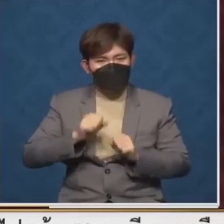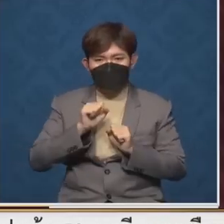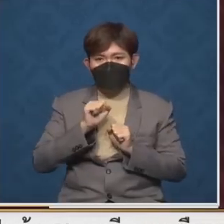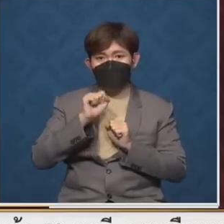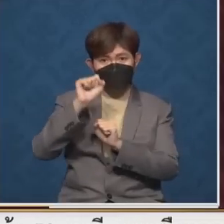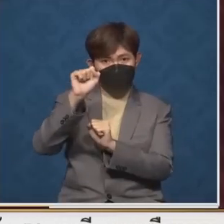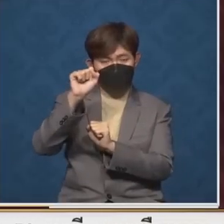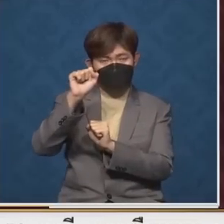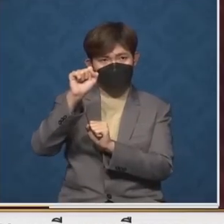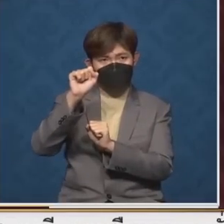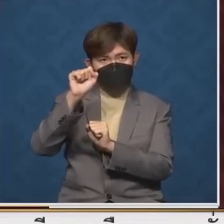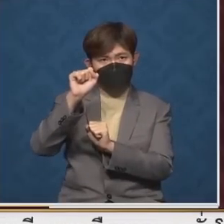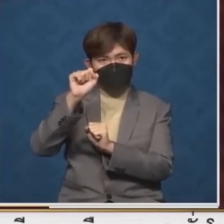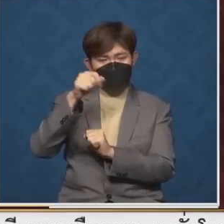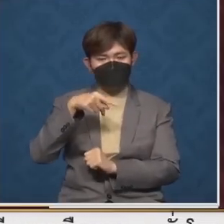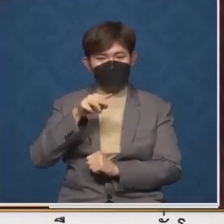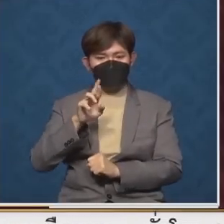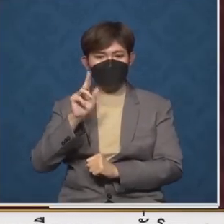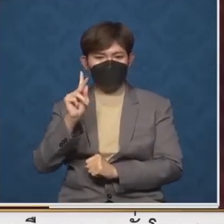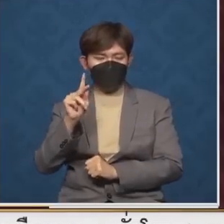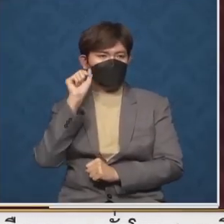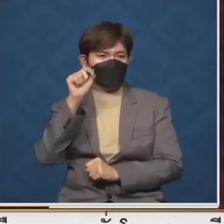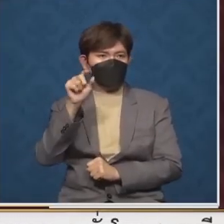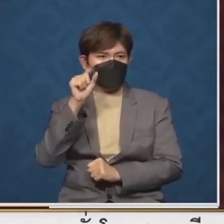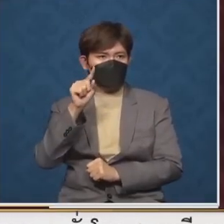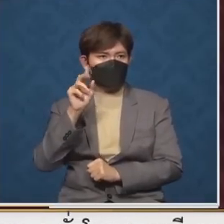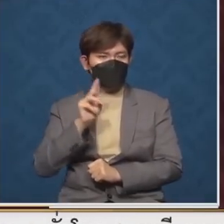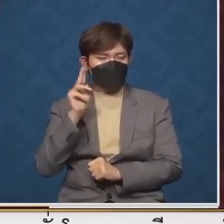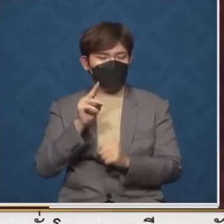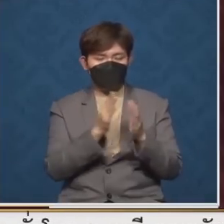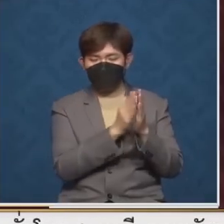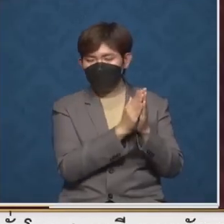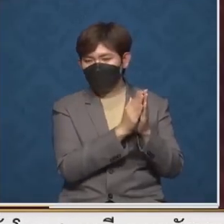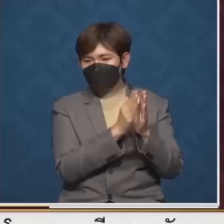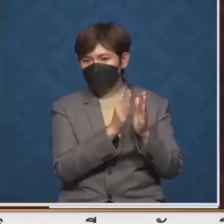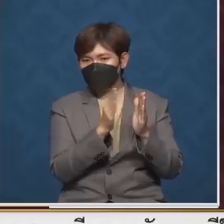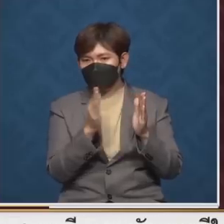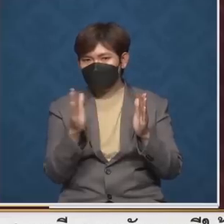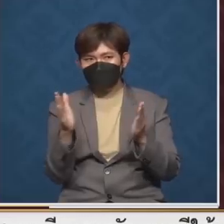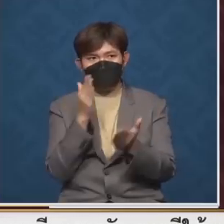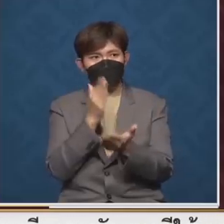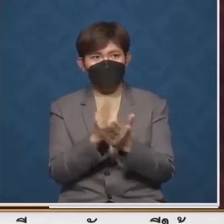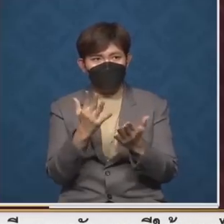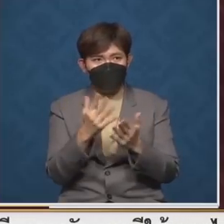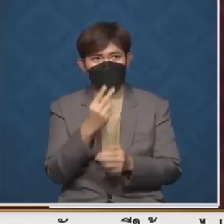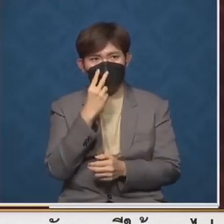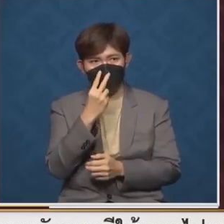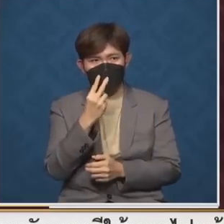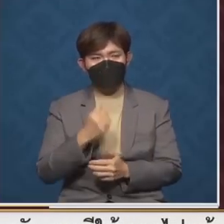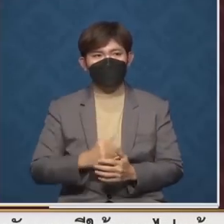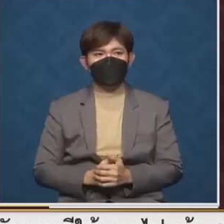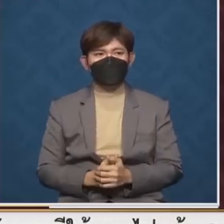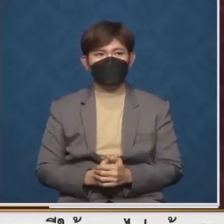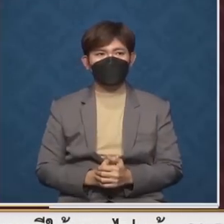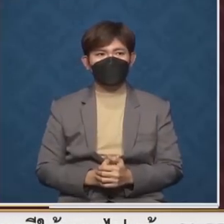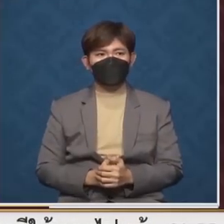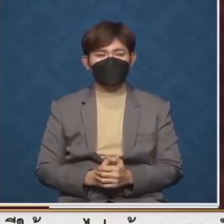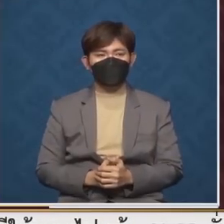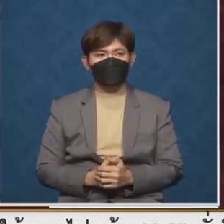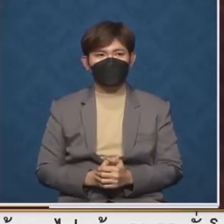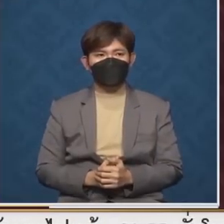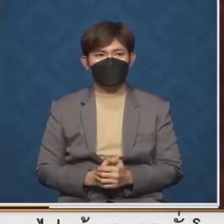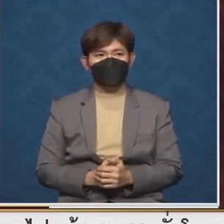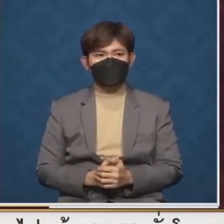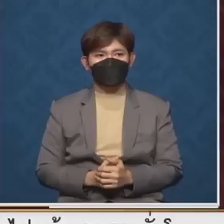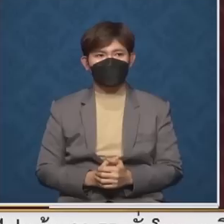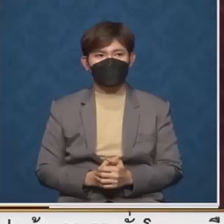ใช้พรกอชุเฉิน ท่านใช้มาตลอดตอนน ไมมเว้แแต่วันเดียว ไปดแนต่ไปครับ